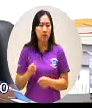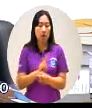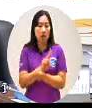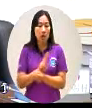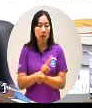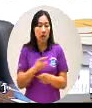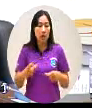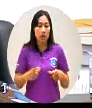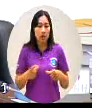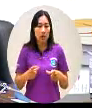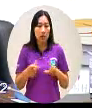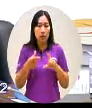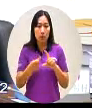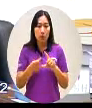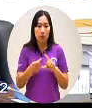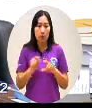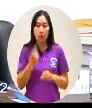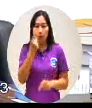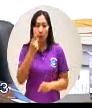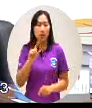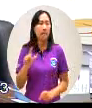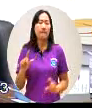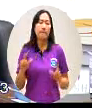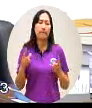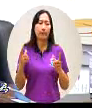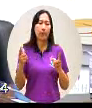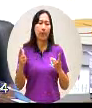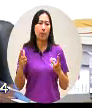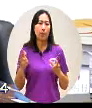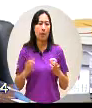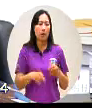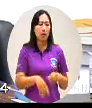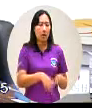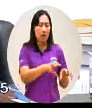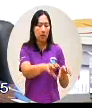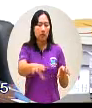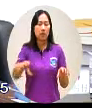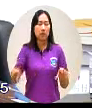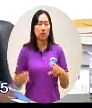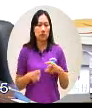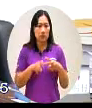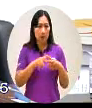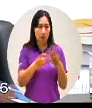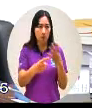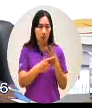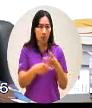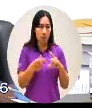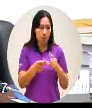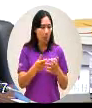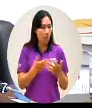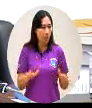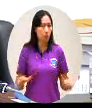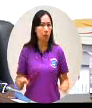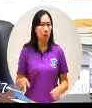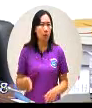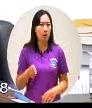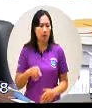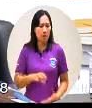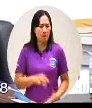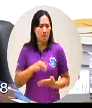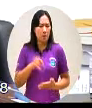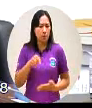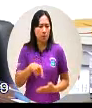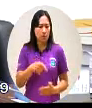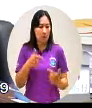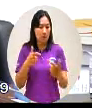工业区拢是超建嘛。拢是违建嘛？啊，你要好安尼，是毋是提出一套司法